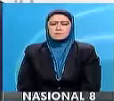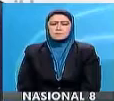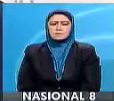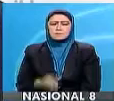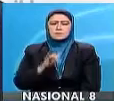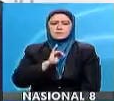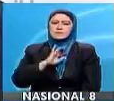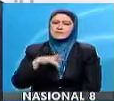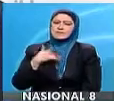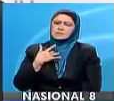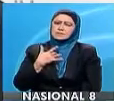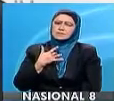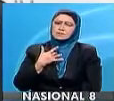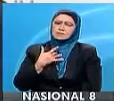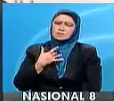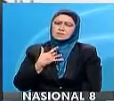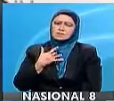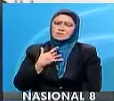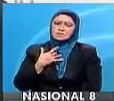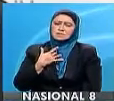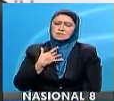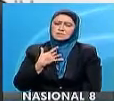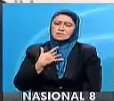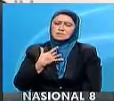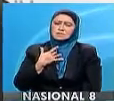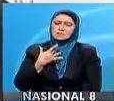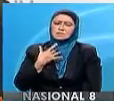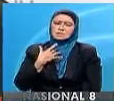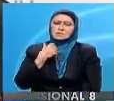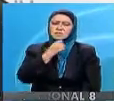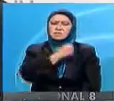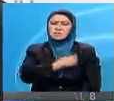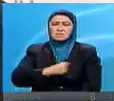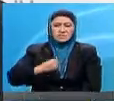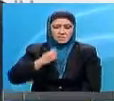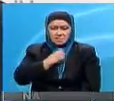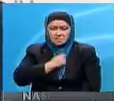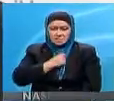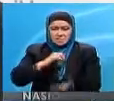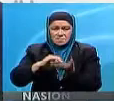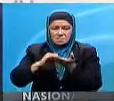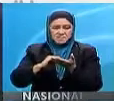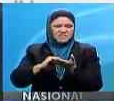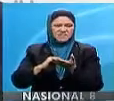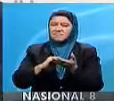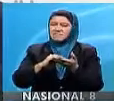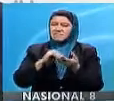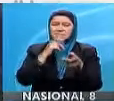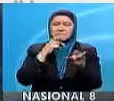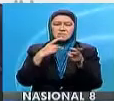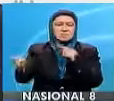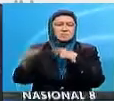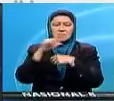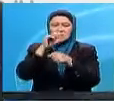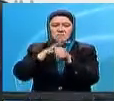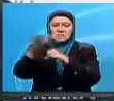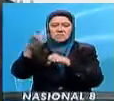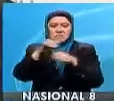Saya kira minta maaf saja tidak mencukupi Sebagai seorang